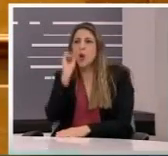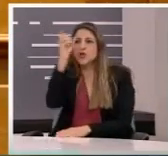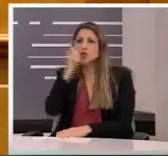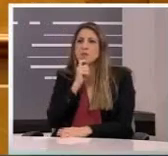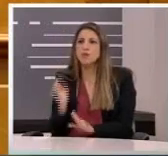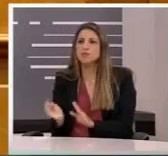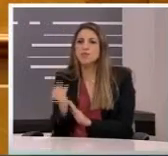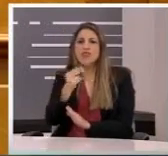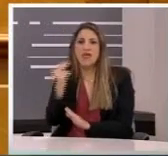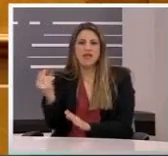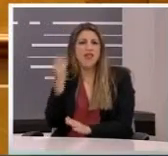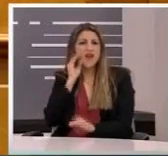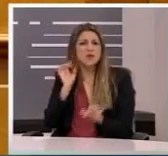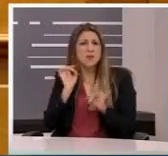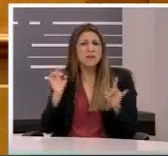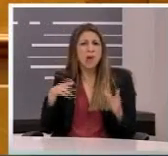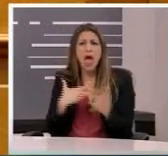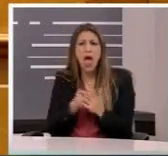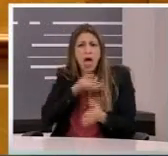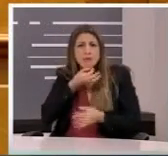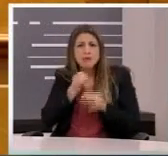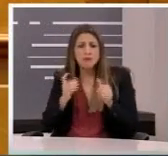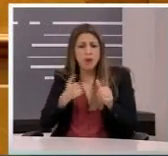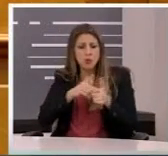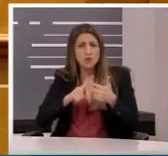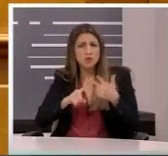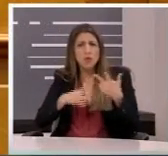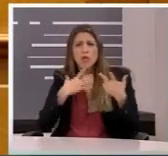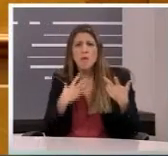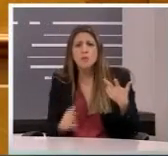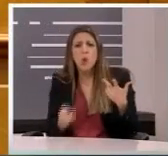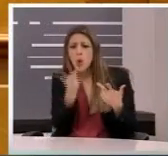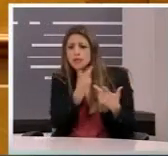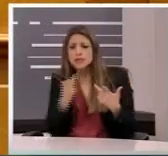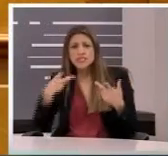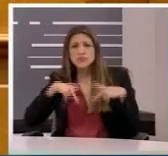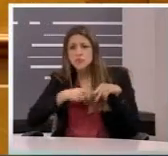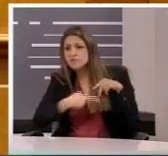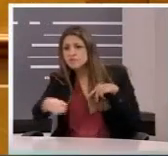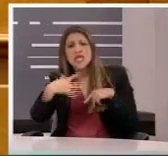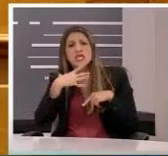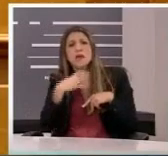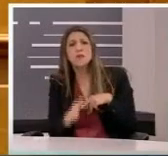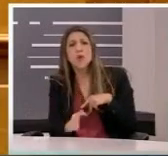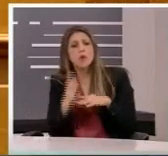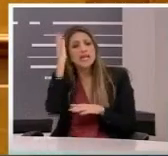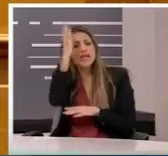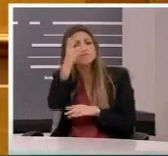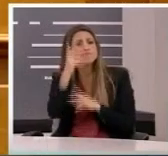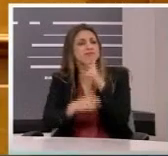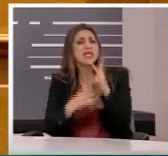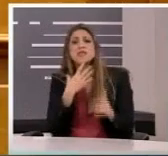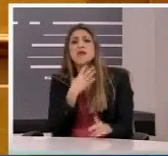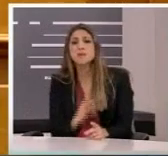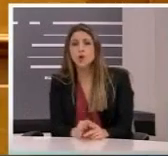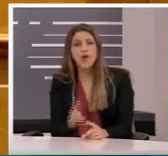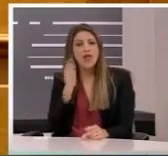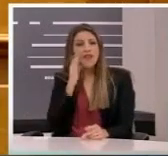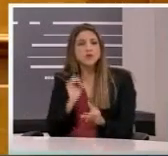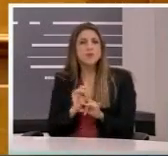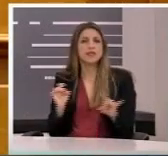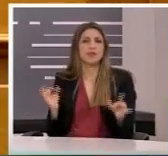δεν ακούστηκαν. Δεν ακούστηκαν. Τι επιχειρήθηκε σήμερα στη Βουλή? Γιατί δεν ακούστηκαν επιχειρήματα που θα μπορούσαν